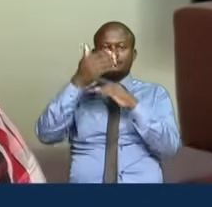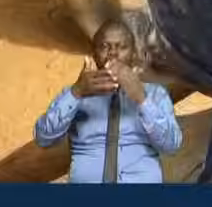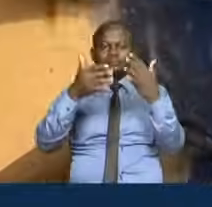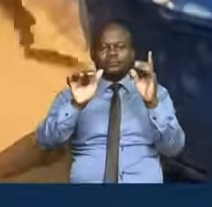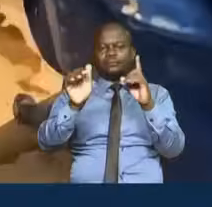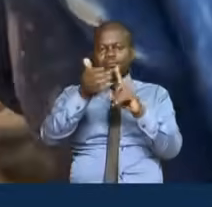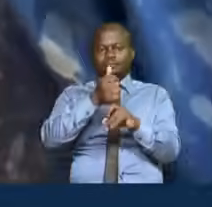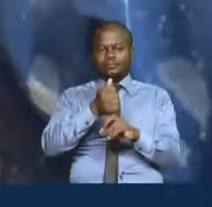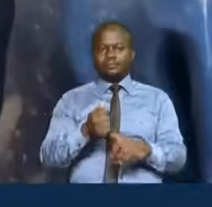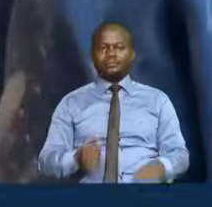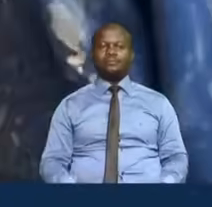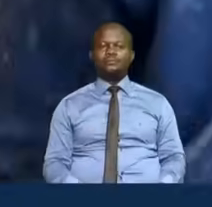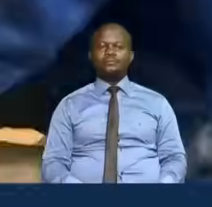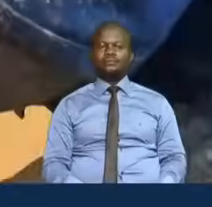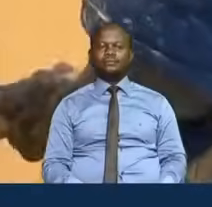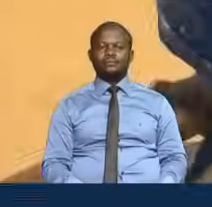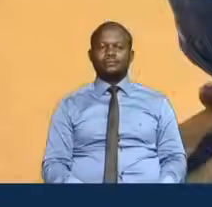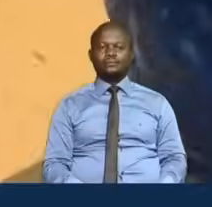mugezeho